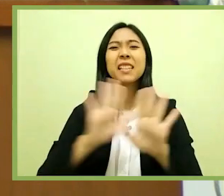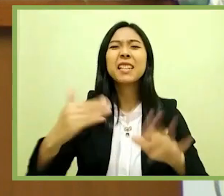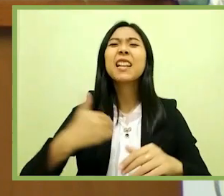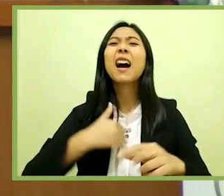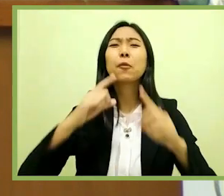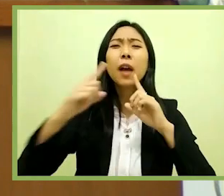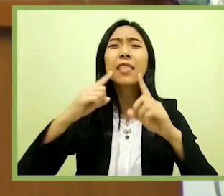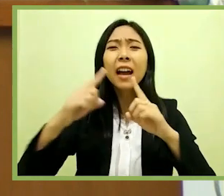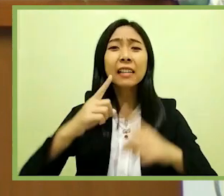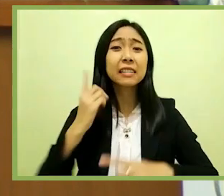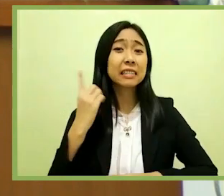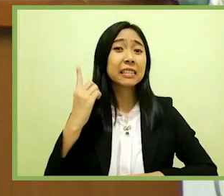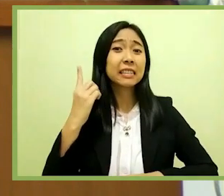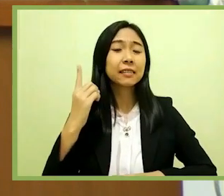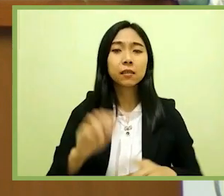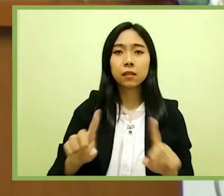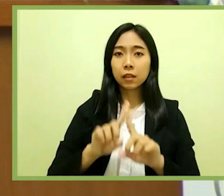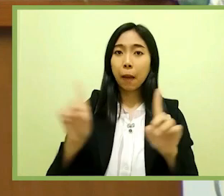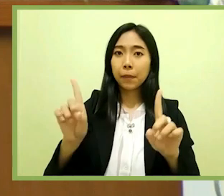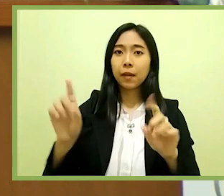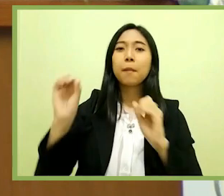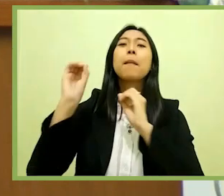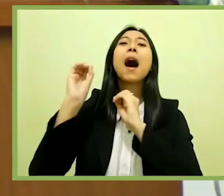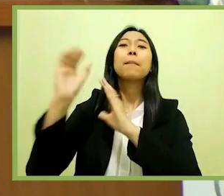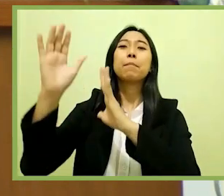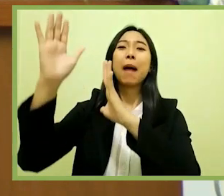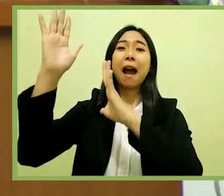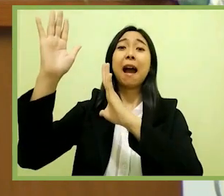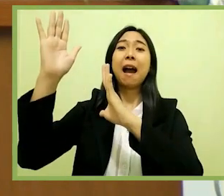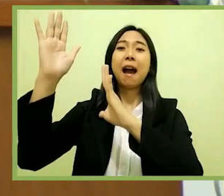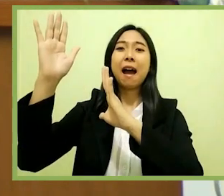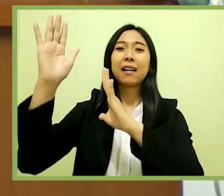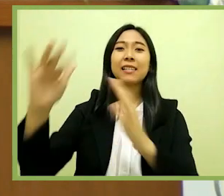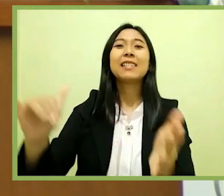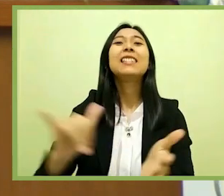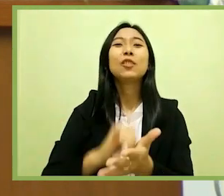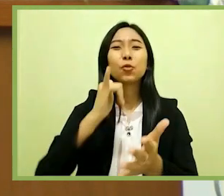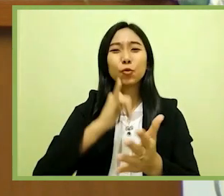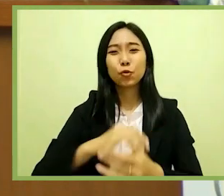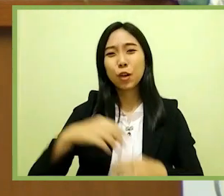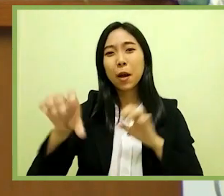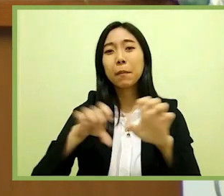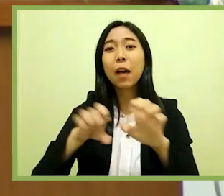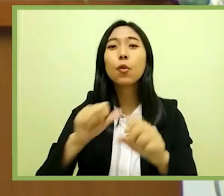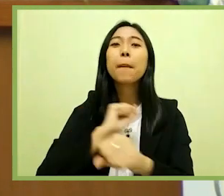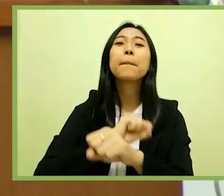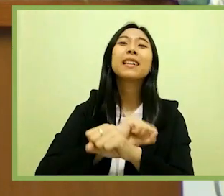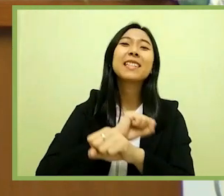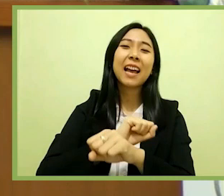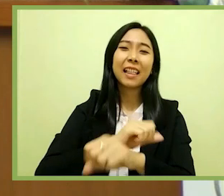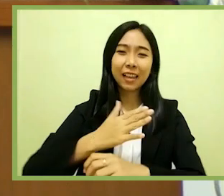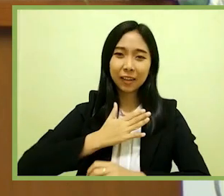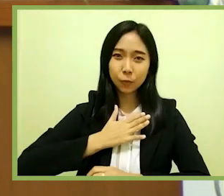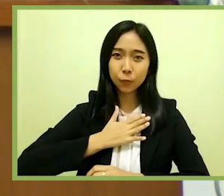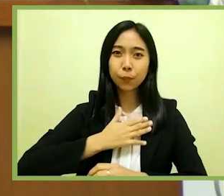sendiri. Tetapi Bapa yang diam di dalam aku, dialah yang melakukan pekerjaannya.